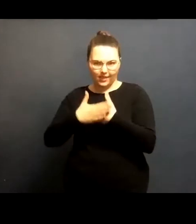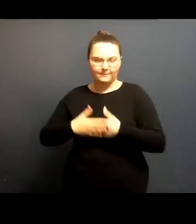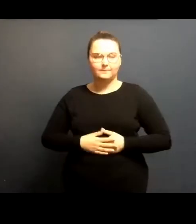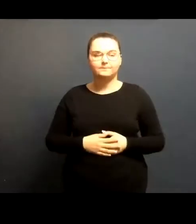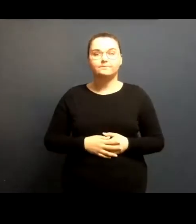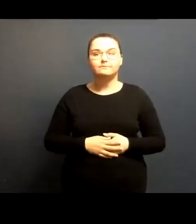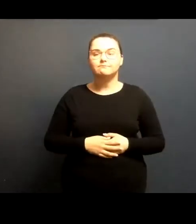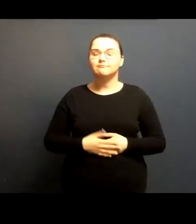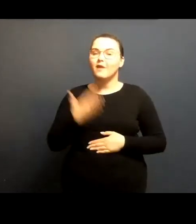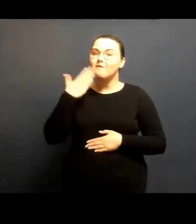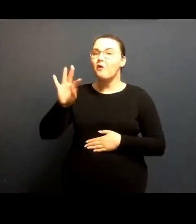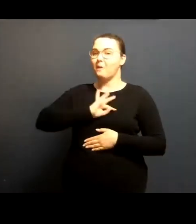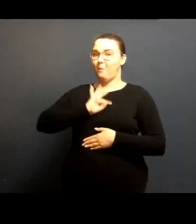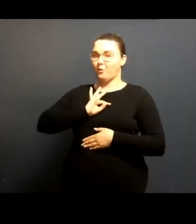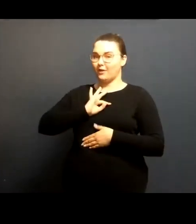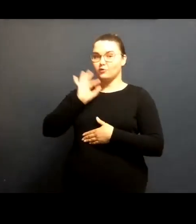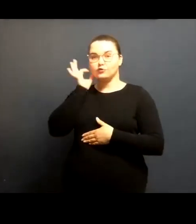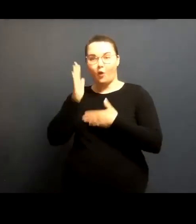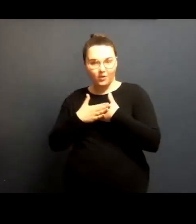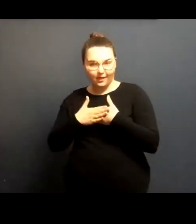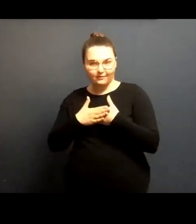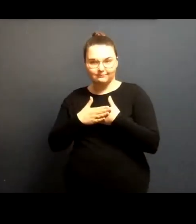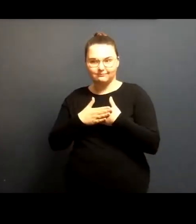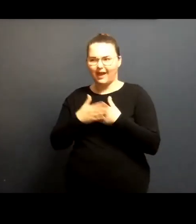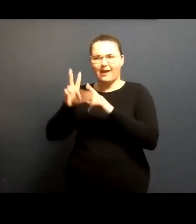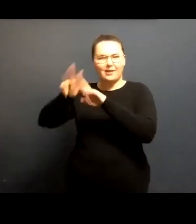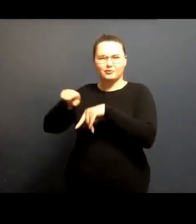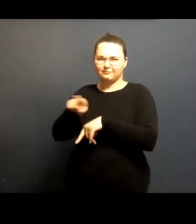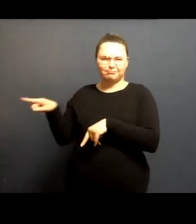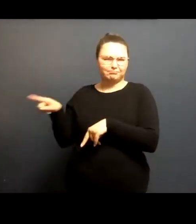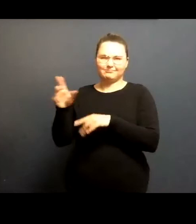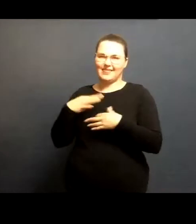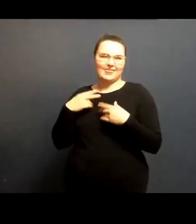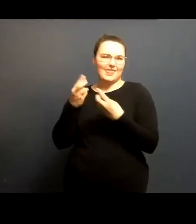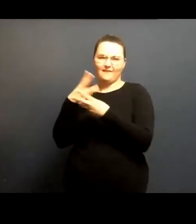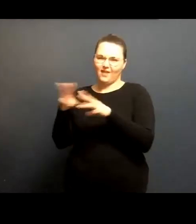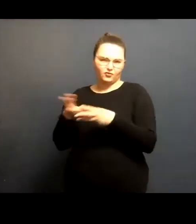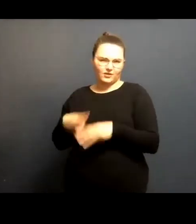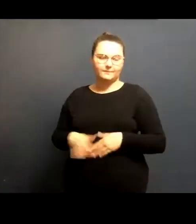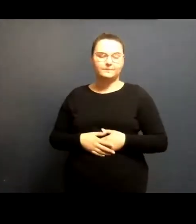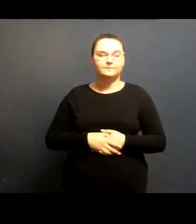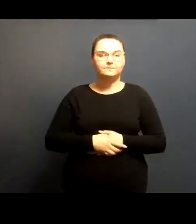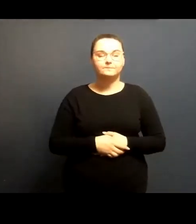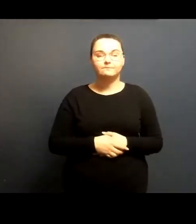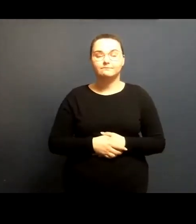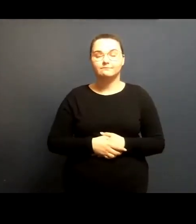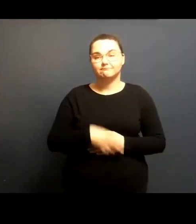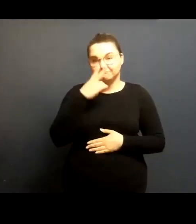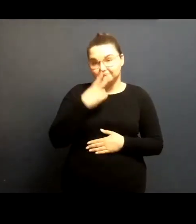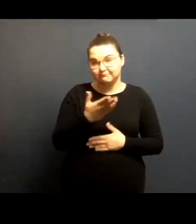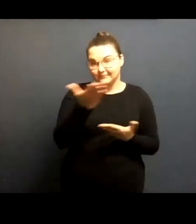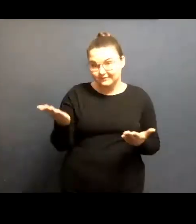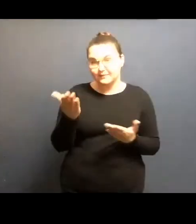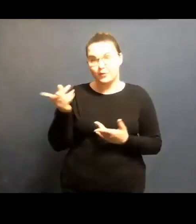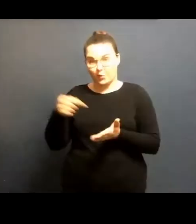moją żonę niż cokolwiek innego. Ale zwróćcie Państwo uwagę, że te wypowiedzi są wypowiedziami